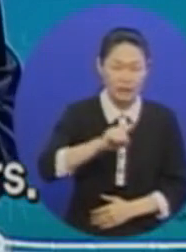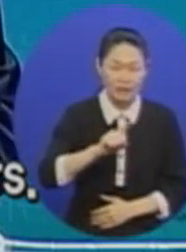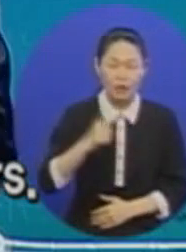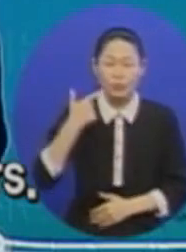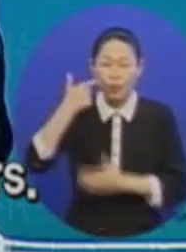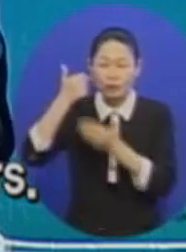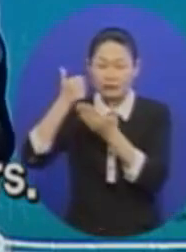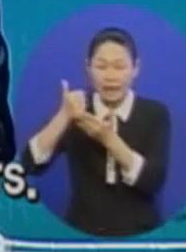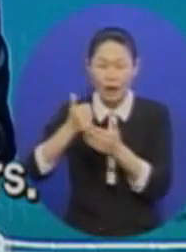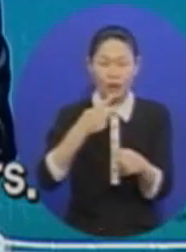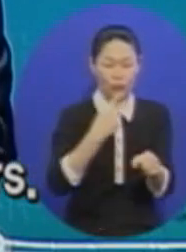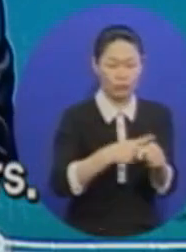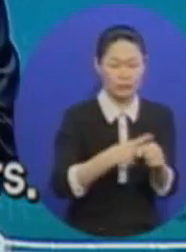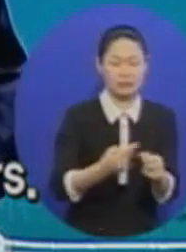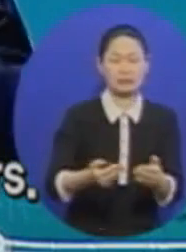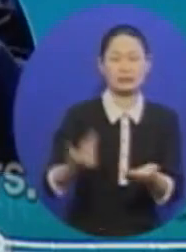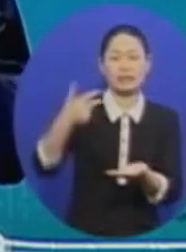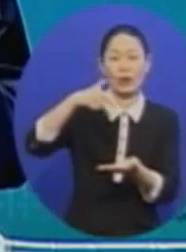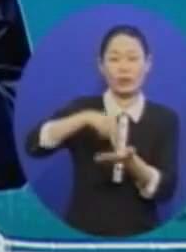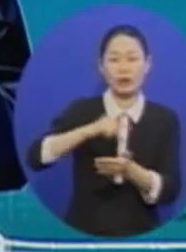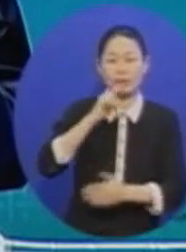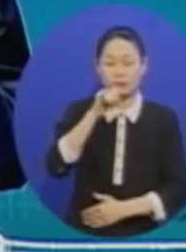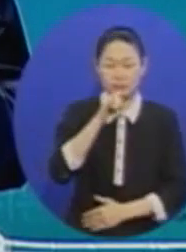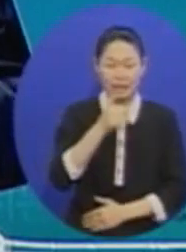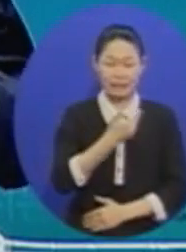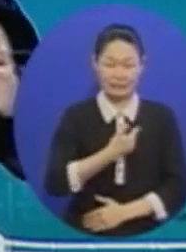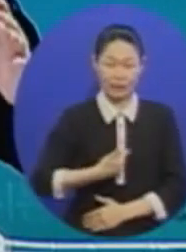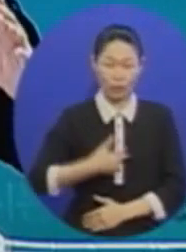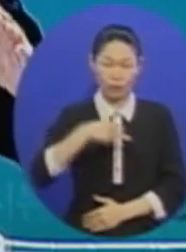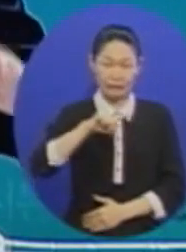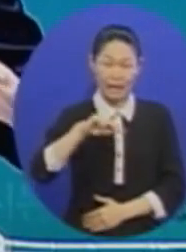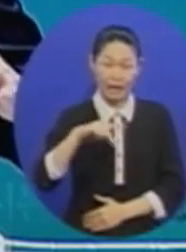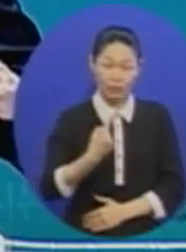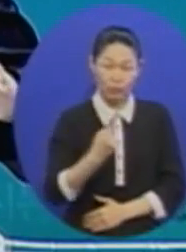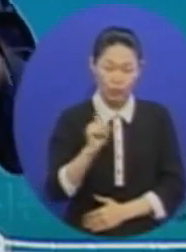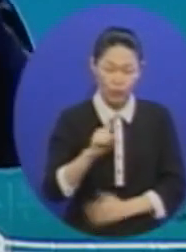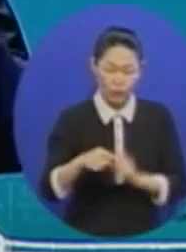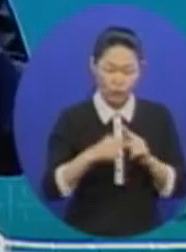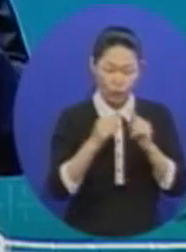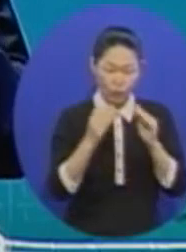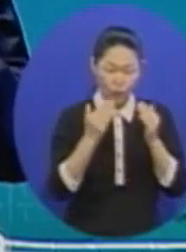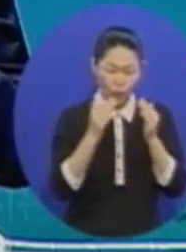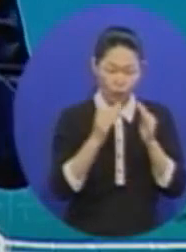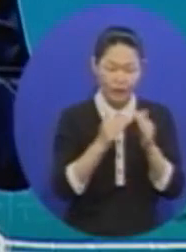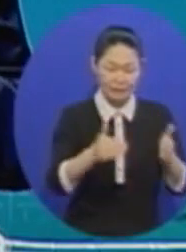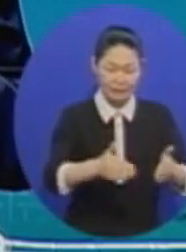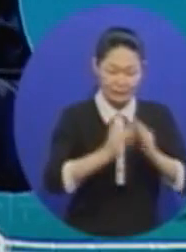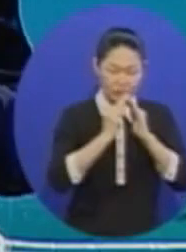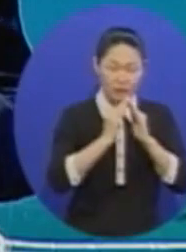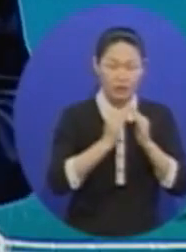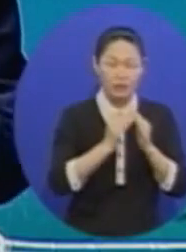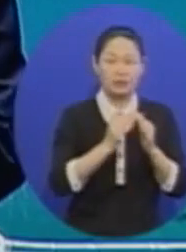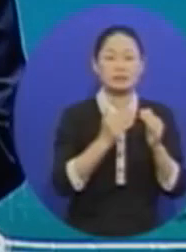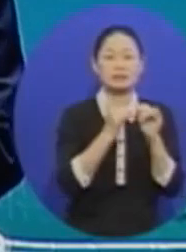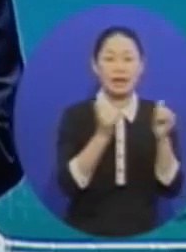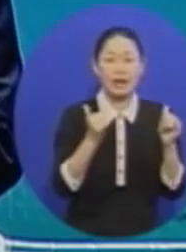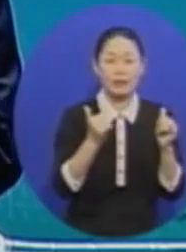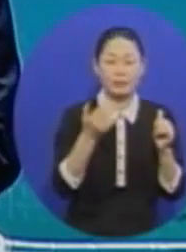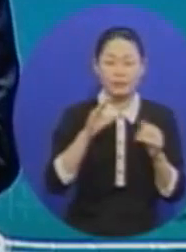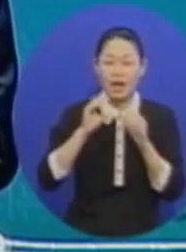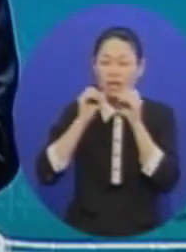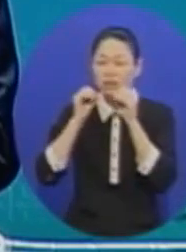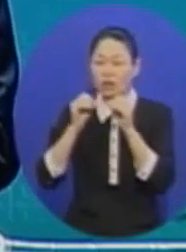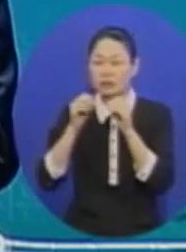고 말씀하고 있습니다 사도는 교회를 개척하여 세우는 사람을 말합니다 선지자는